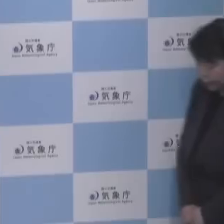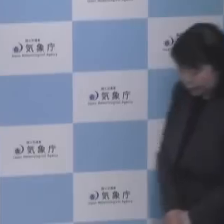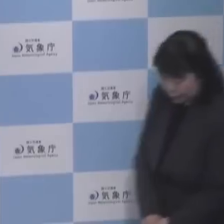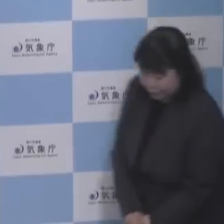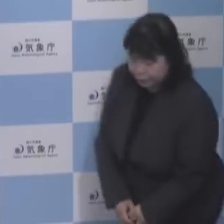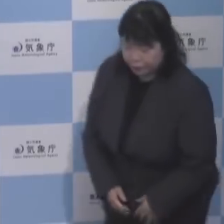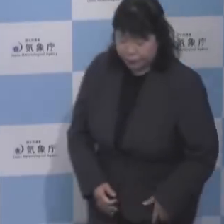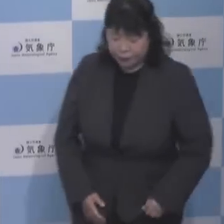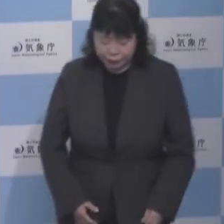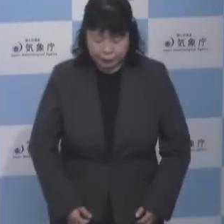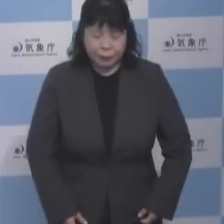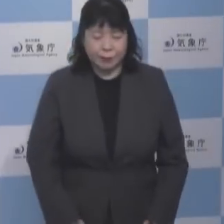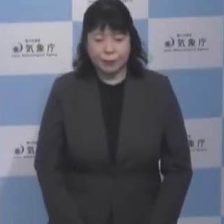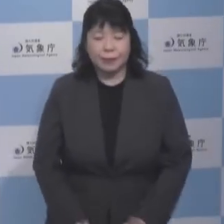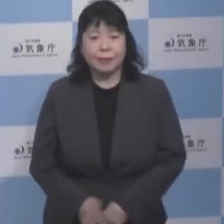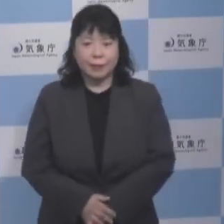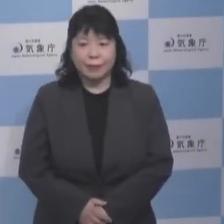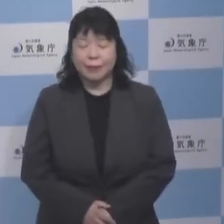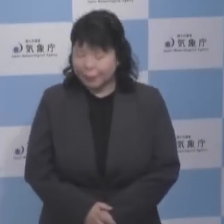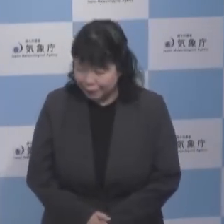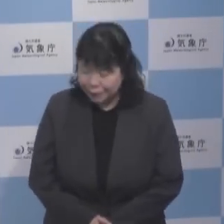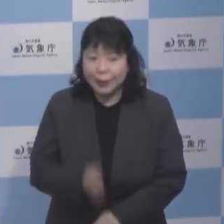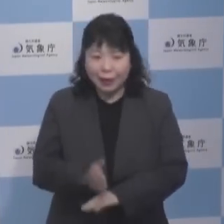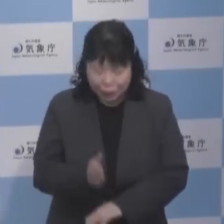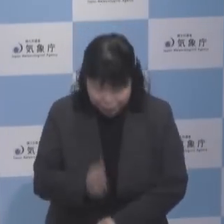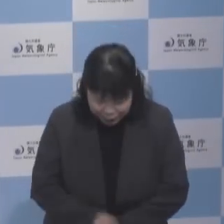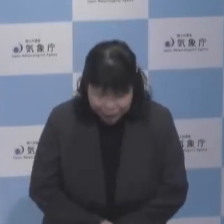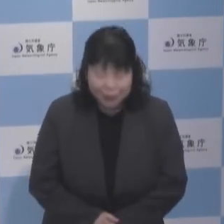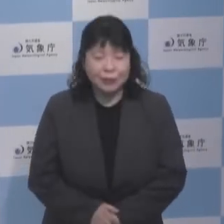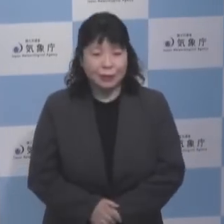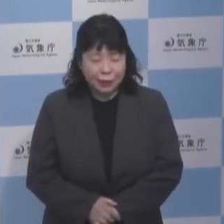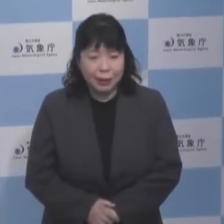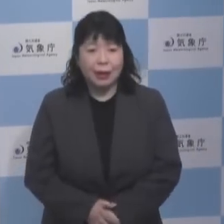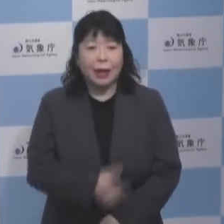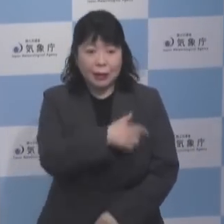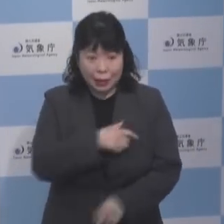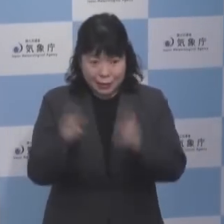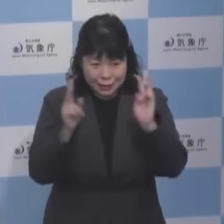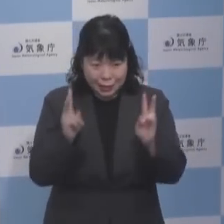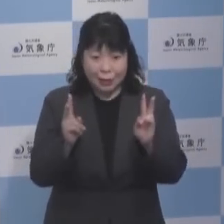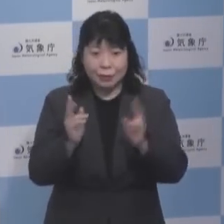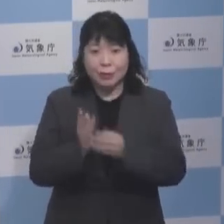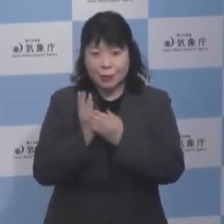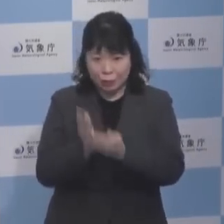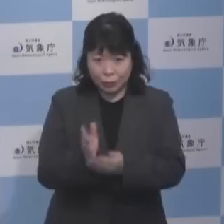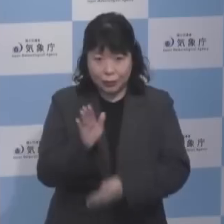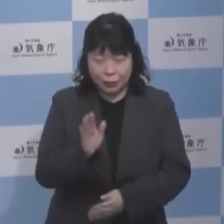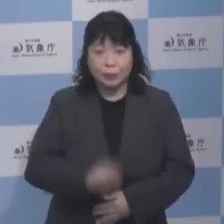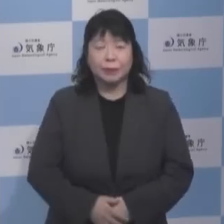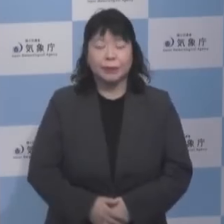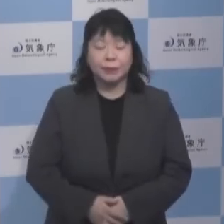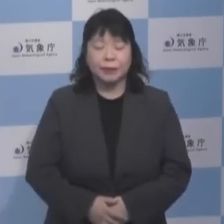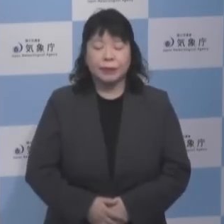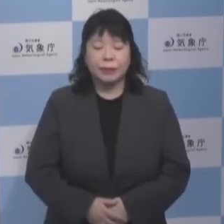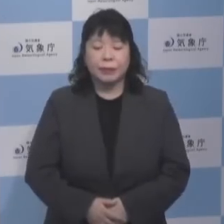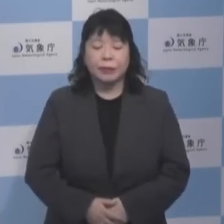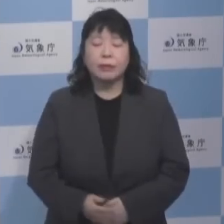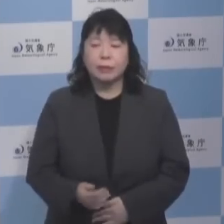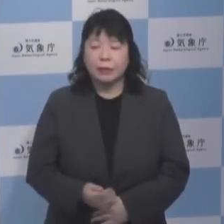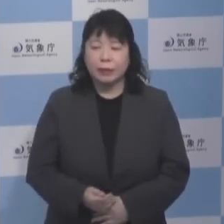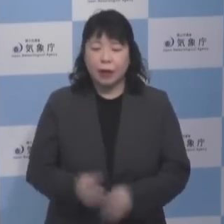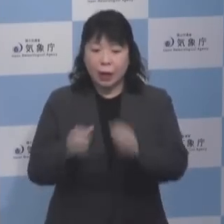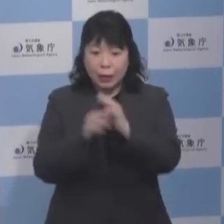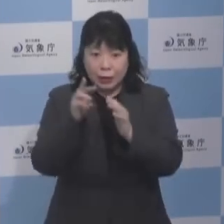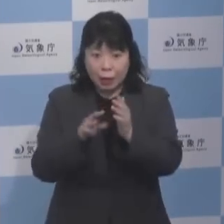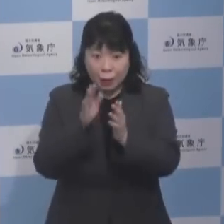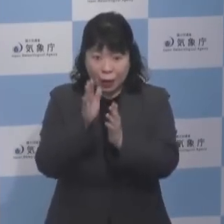ありがとうございます。感謝からの質問なんですけれども先ほどもおっしゃって おっしゃられたようにこの石川県能登地方では